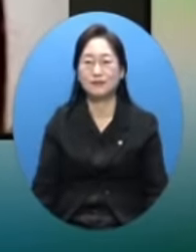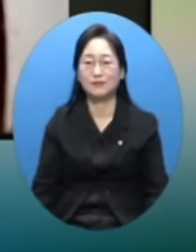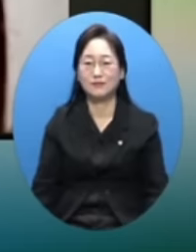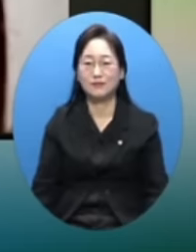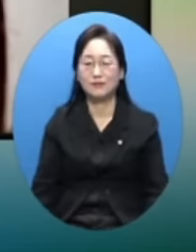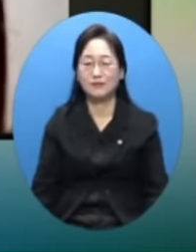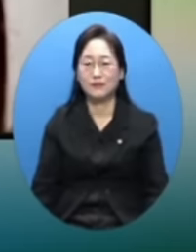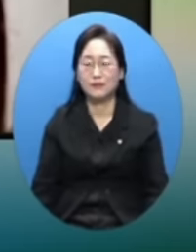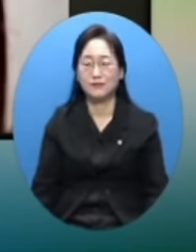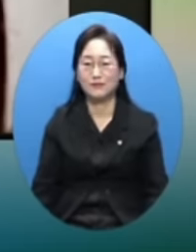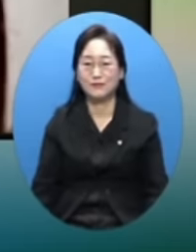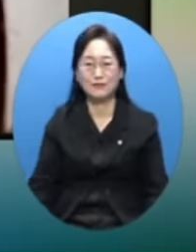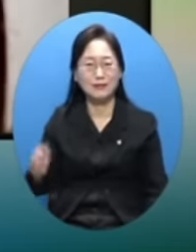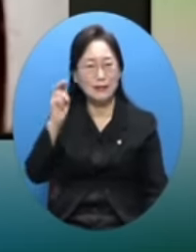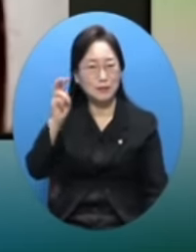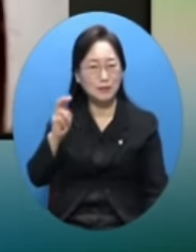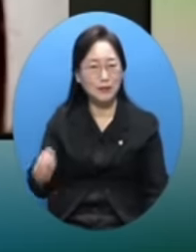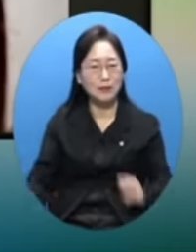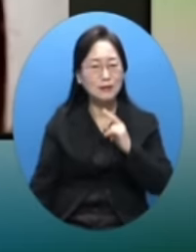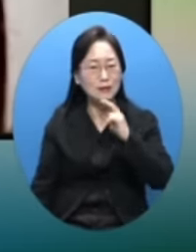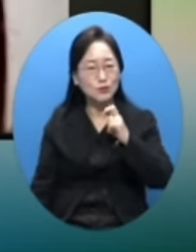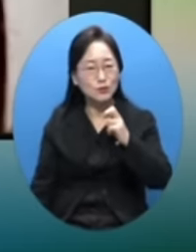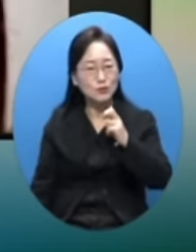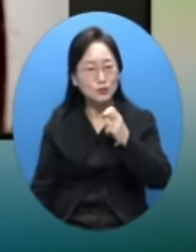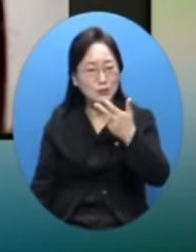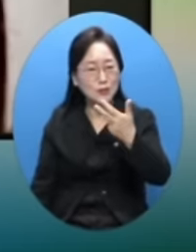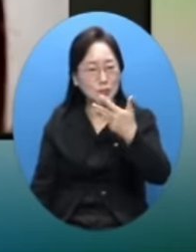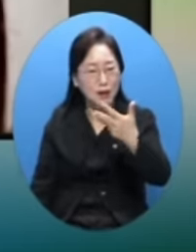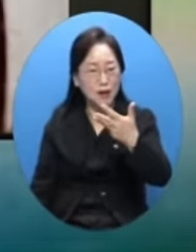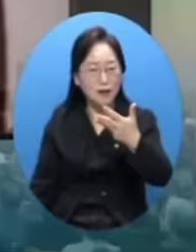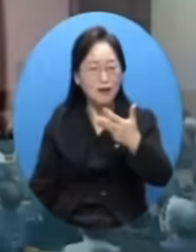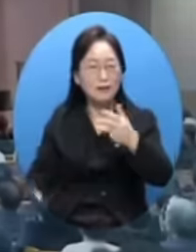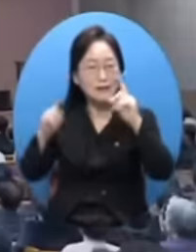할렐루야 아 2 정도